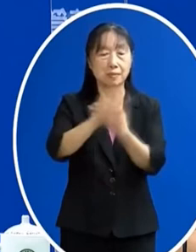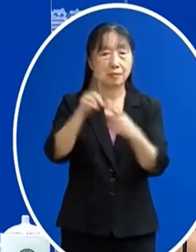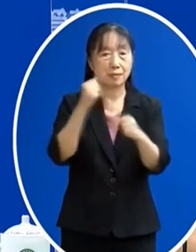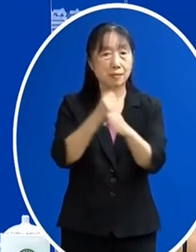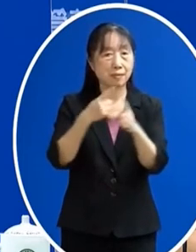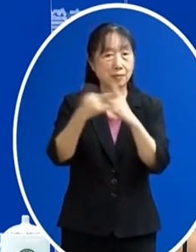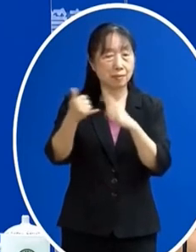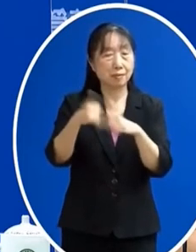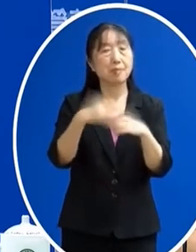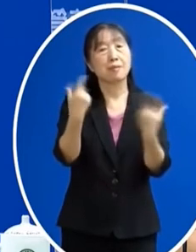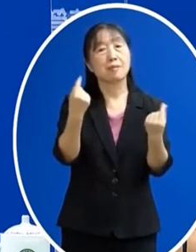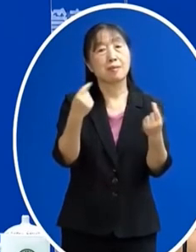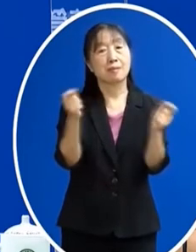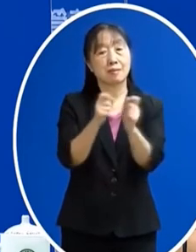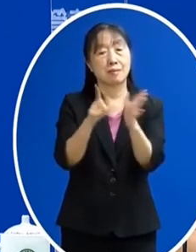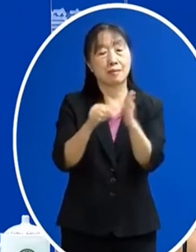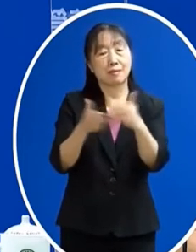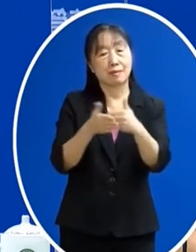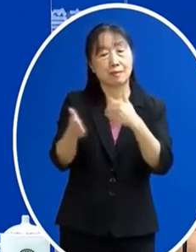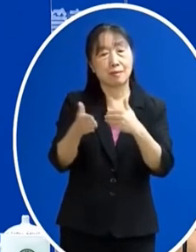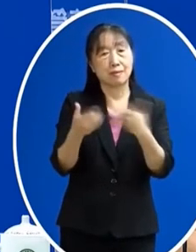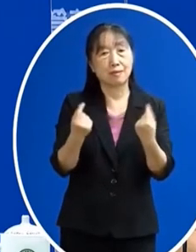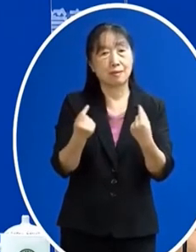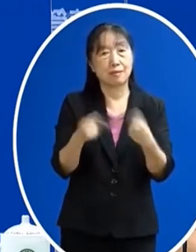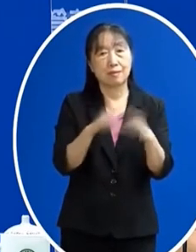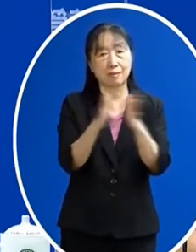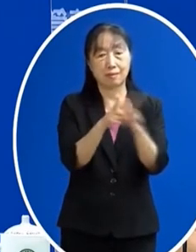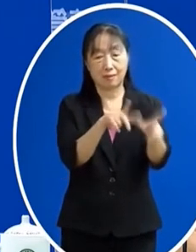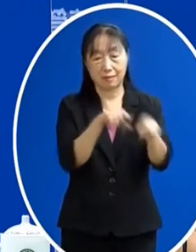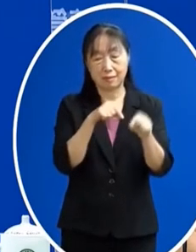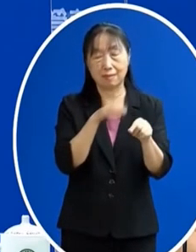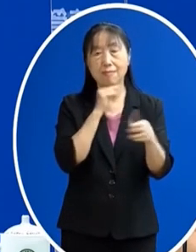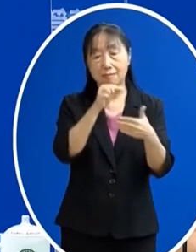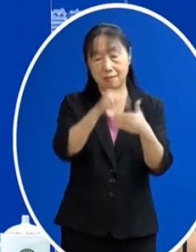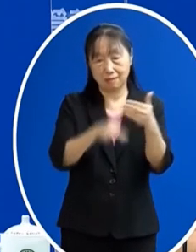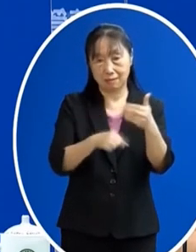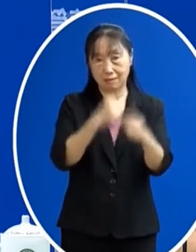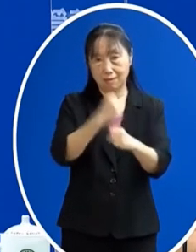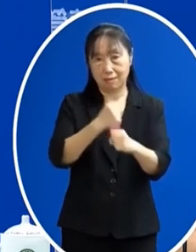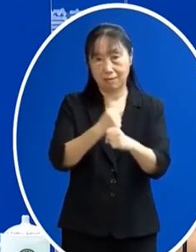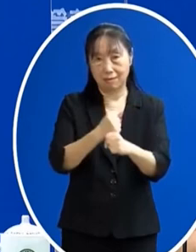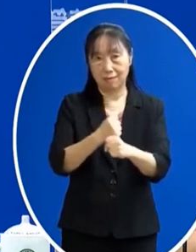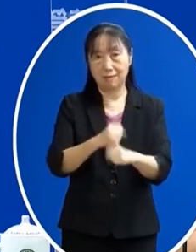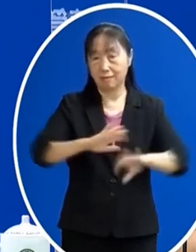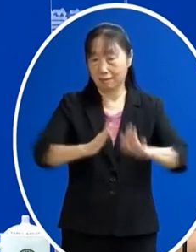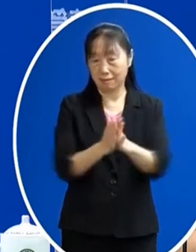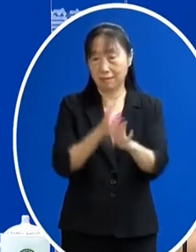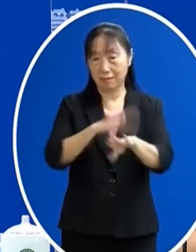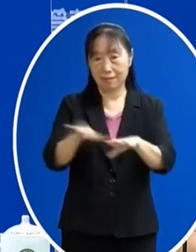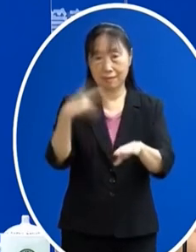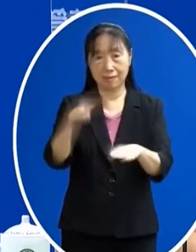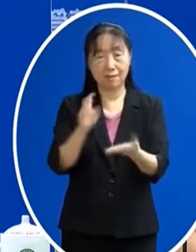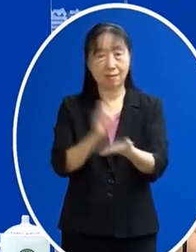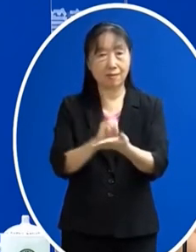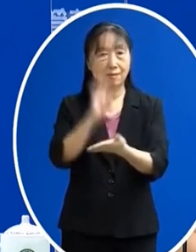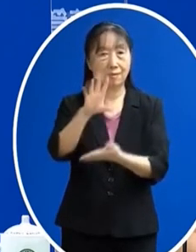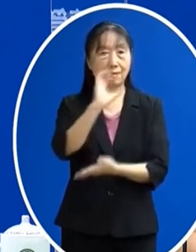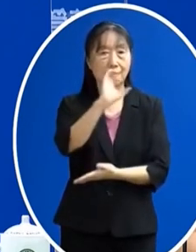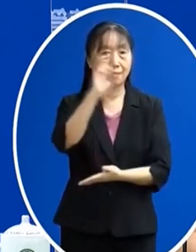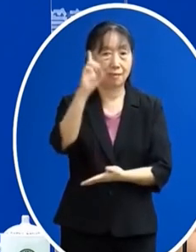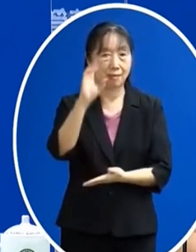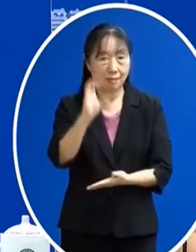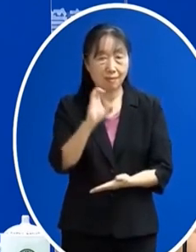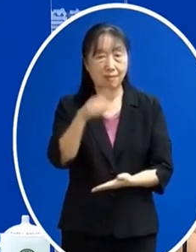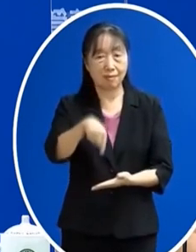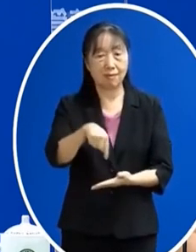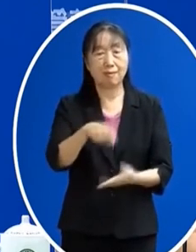会暂时隔离然后依照相关的 SOP 来进行，当然马上会通报这个 CDC， 通